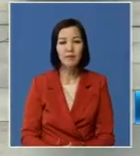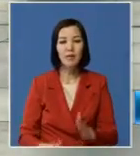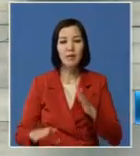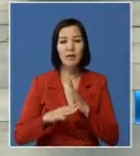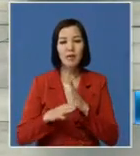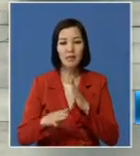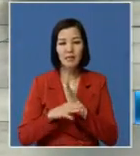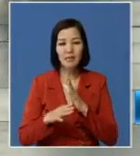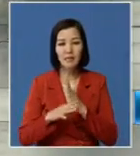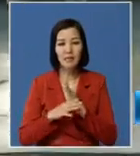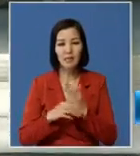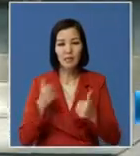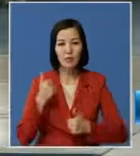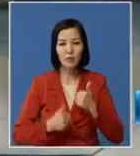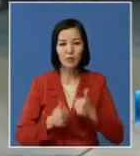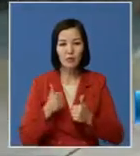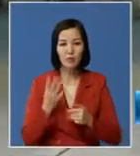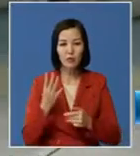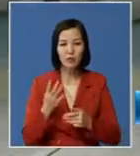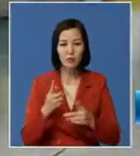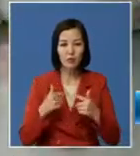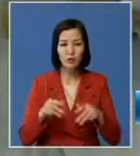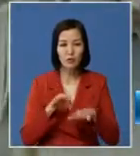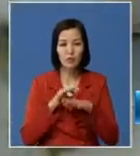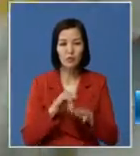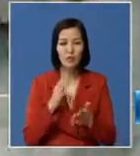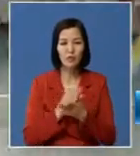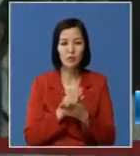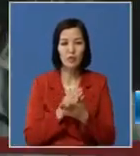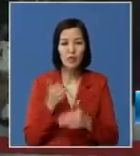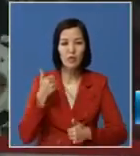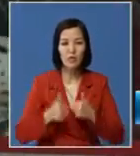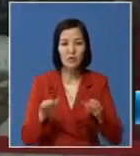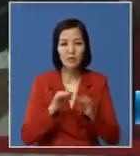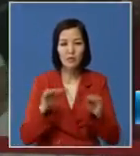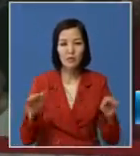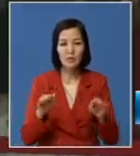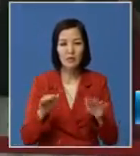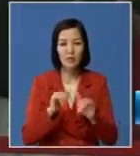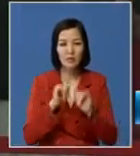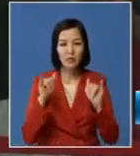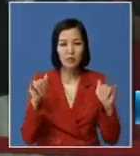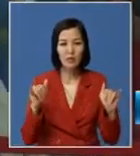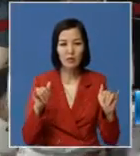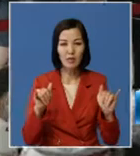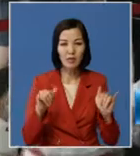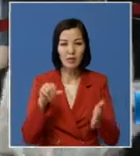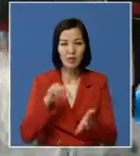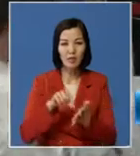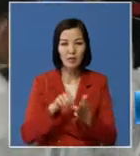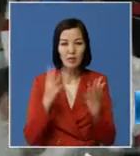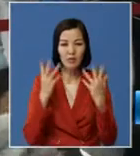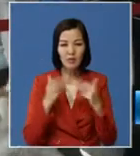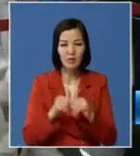Кёкушинкай конкретеден бұл турнир биыл осымен 4-ші рет ұйымдастырылып отыр. Жарыс деңгейі бір шама өскен. Қатысушылар саны да жыл